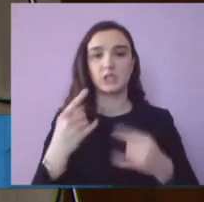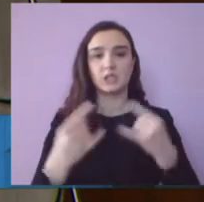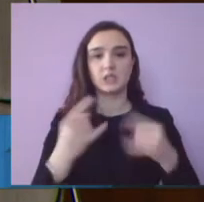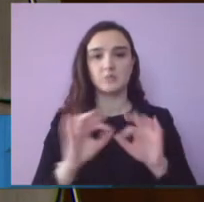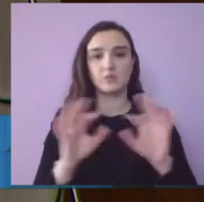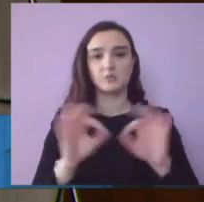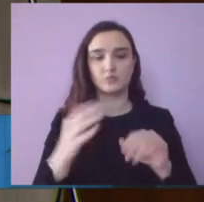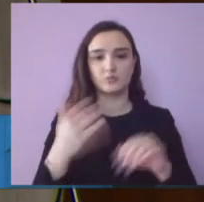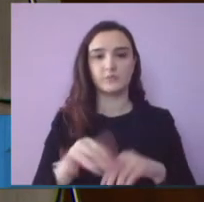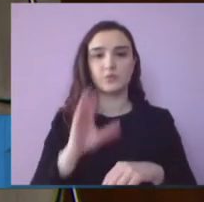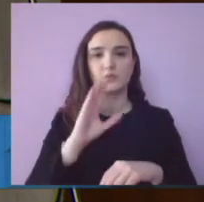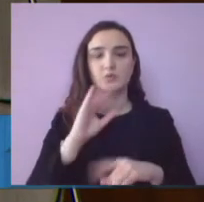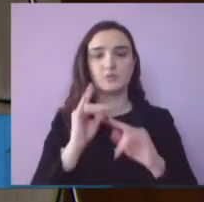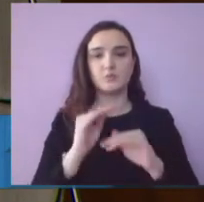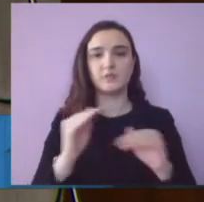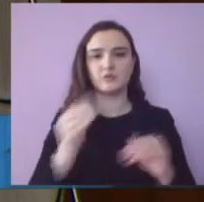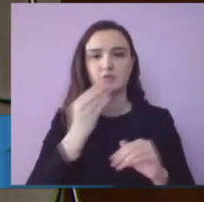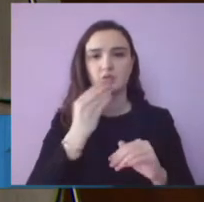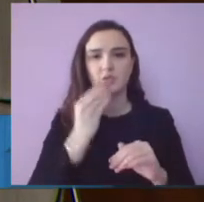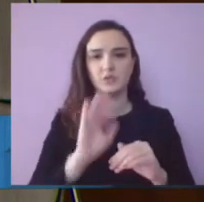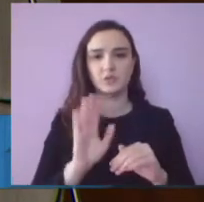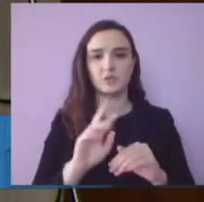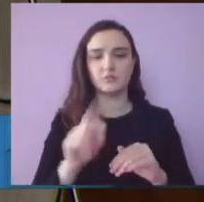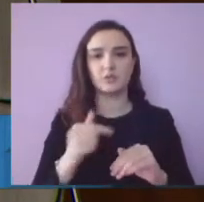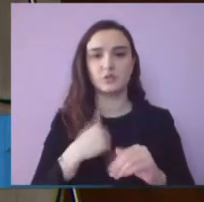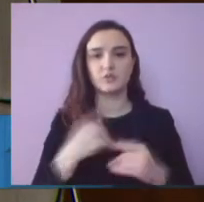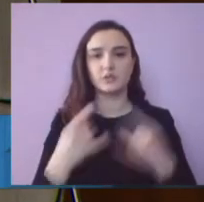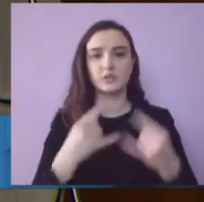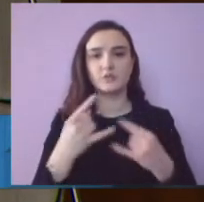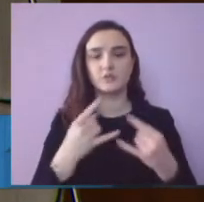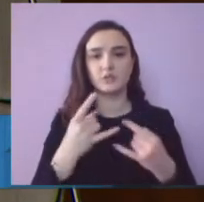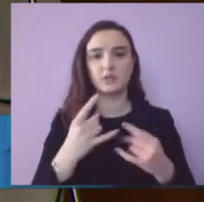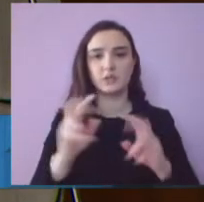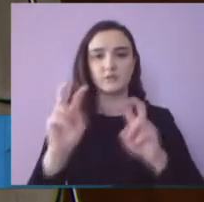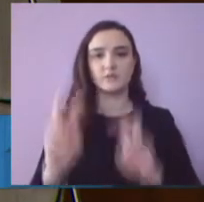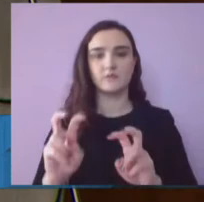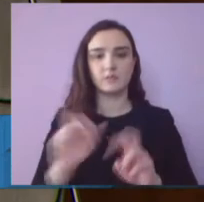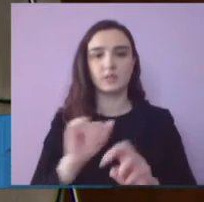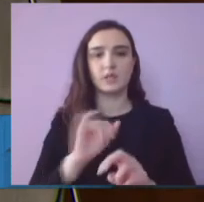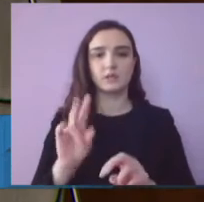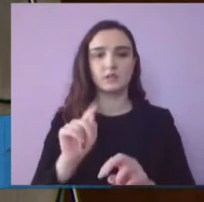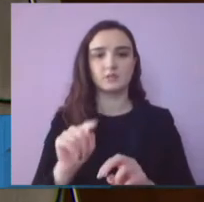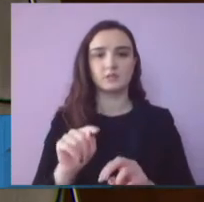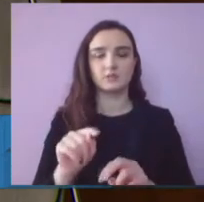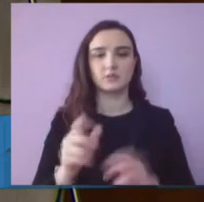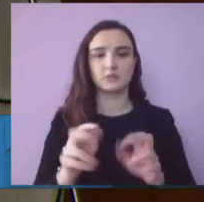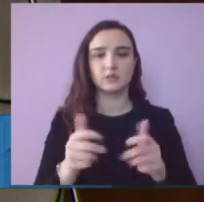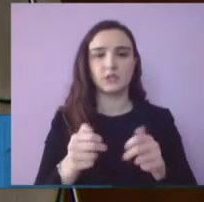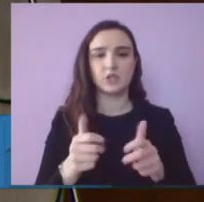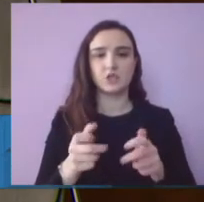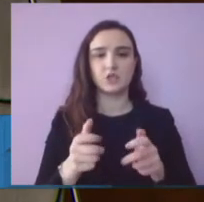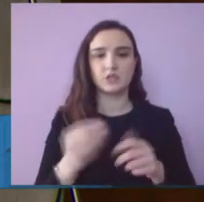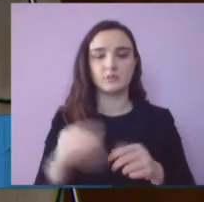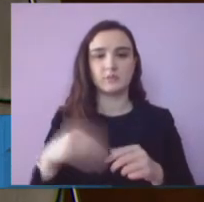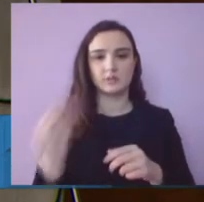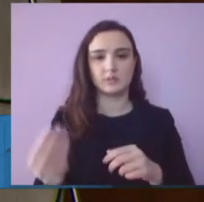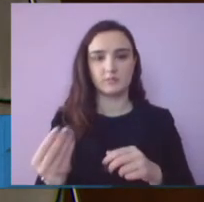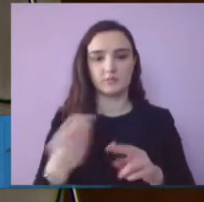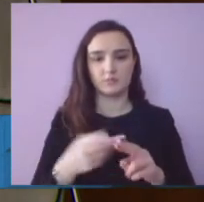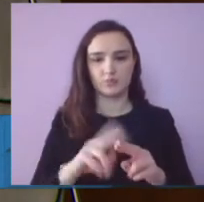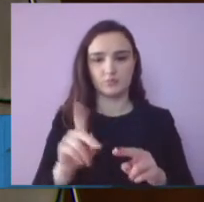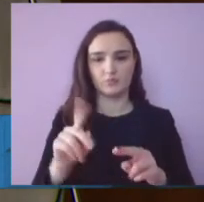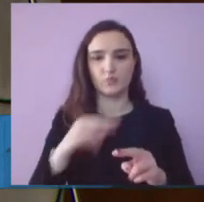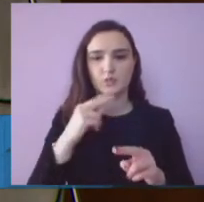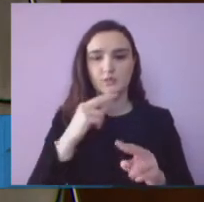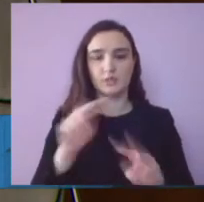როდესაც ბავშვი არ ჭამს და ჩვენ ტელევიზორთან დავსვამთ ან გაჯეც მივაჩეჩებთ ხელში, იმიტომ რომ გადაიტანოს